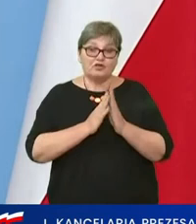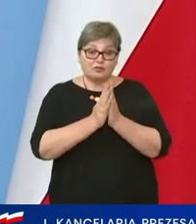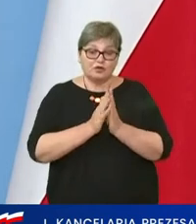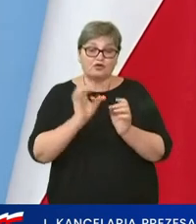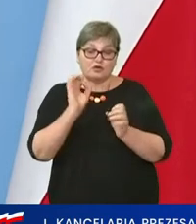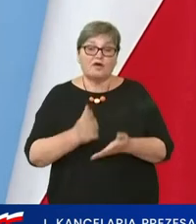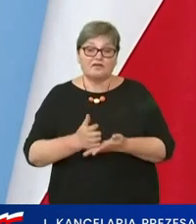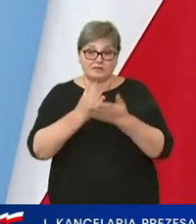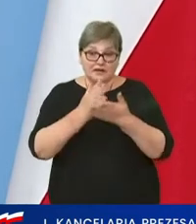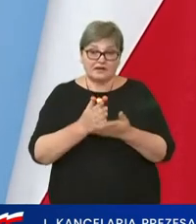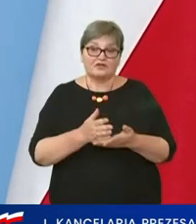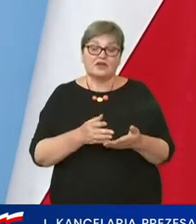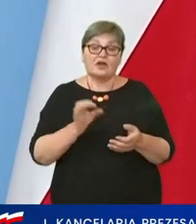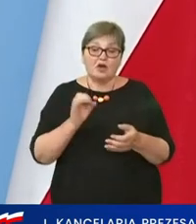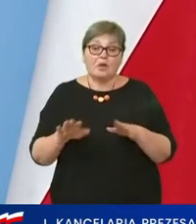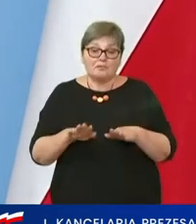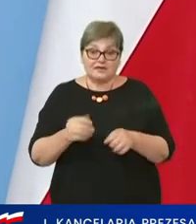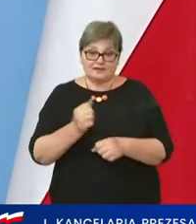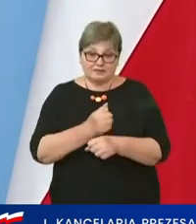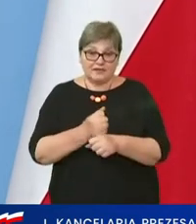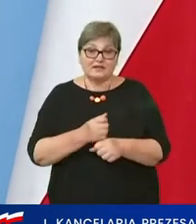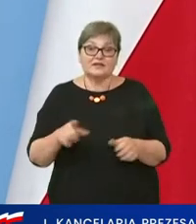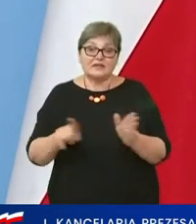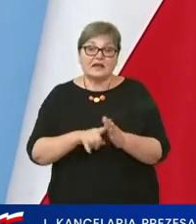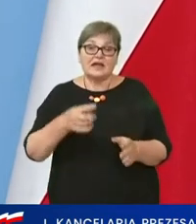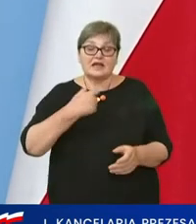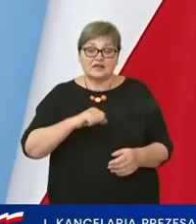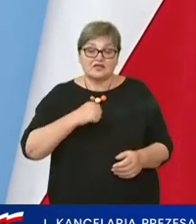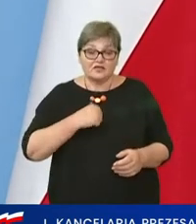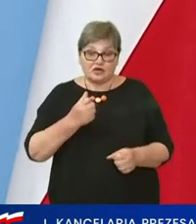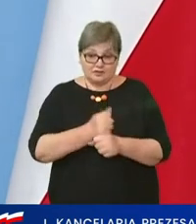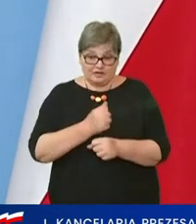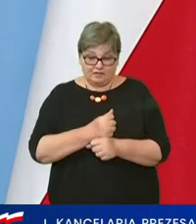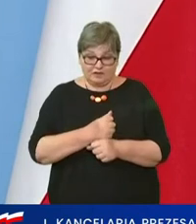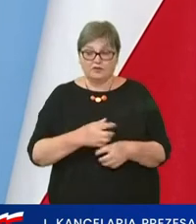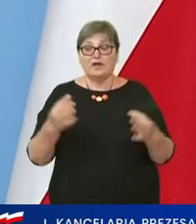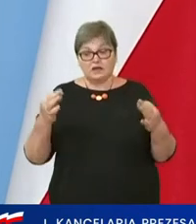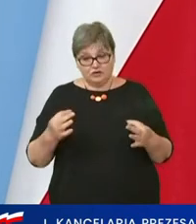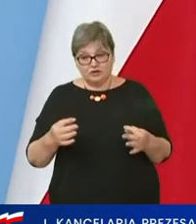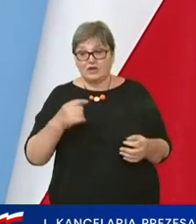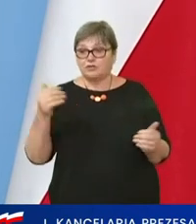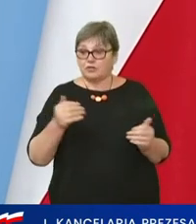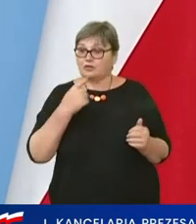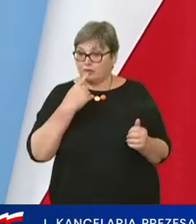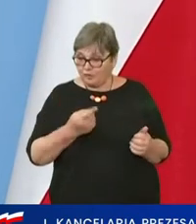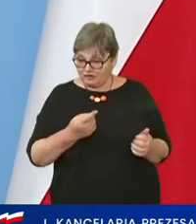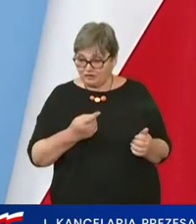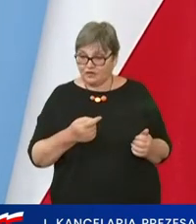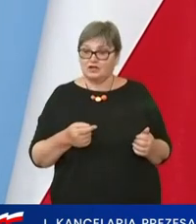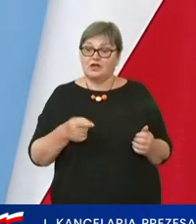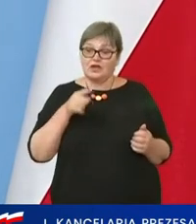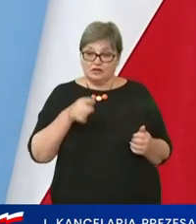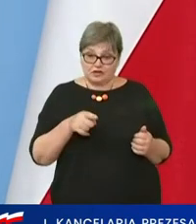i kiedy na początku mówiliśmy o ilości w złożonych wniosków dzisiaj już możemy właśnie zameldować państwu